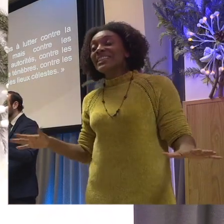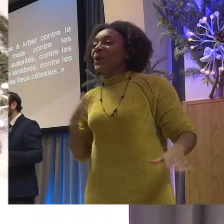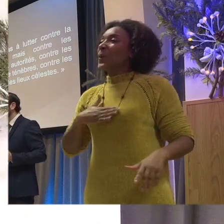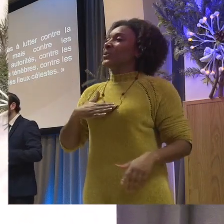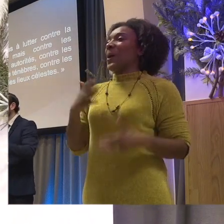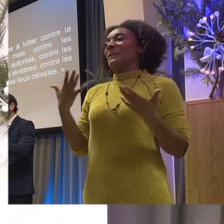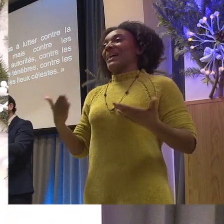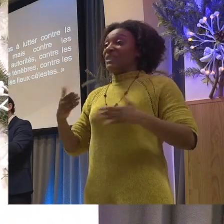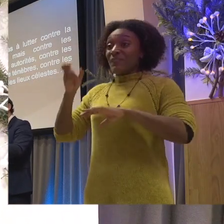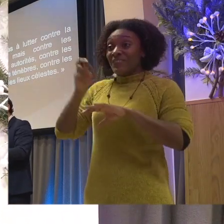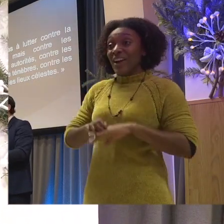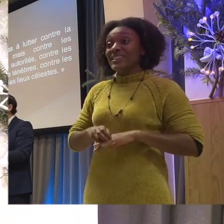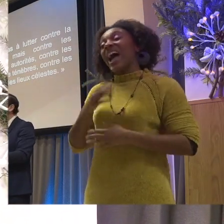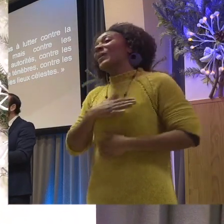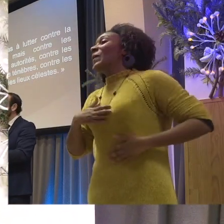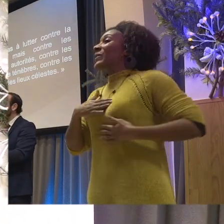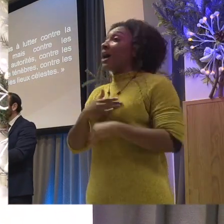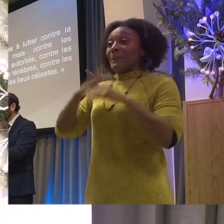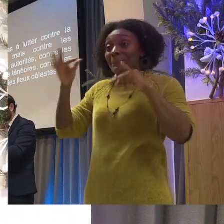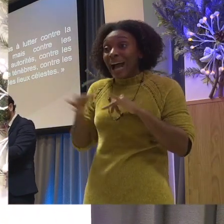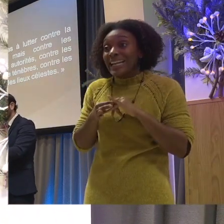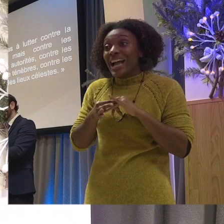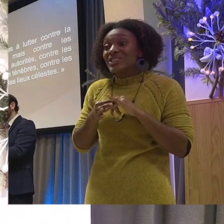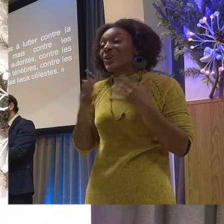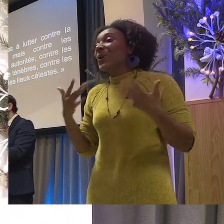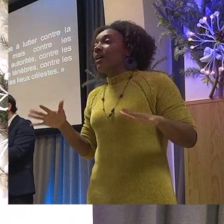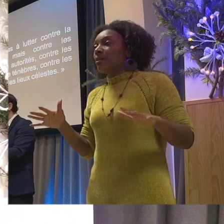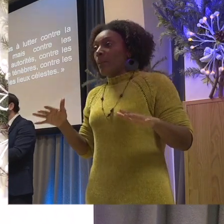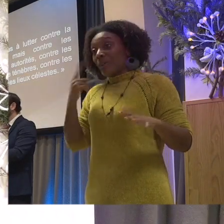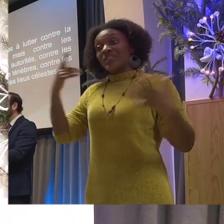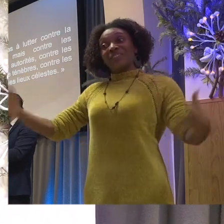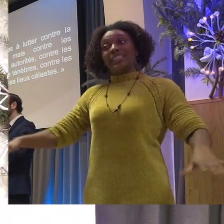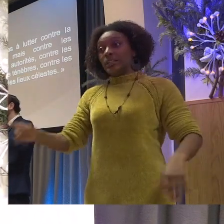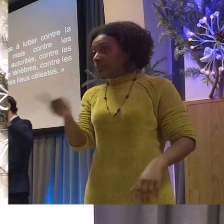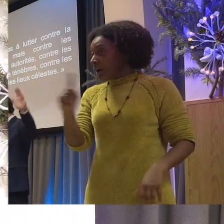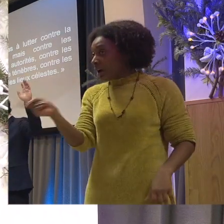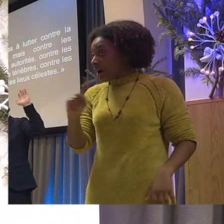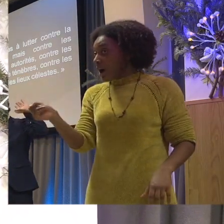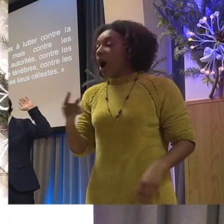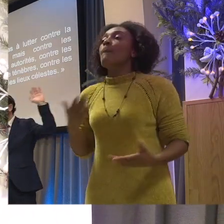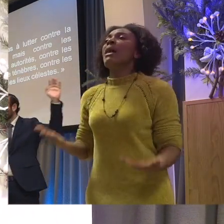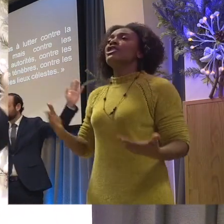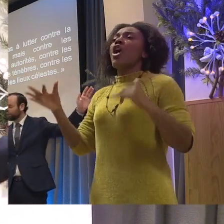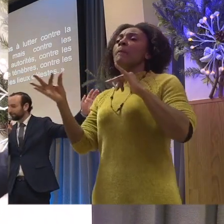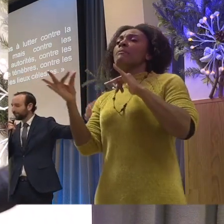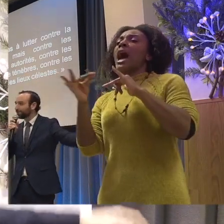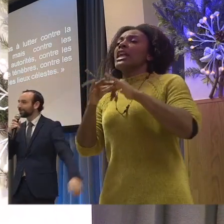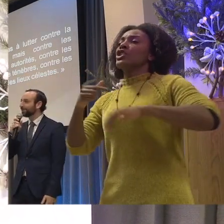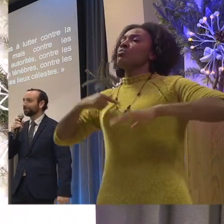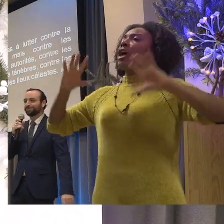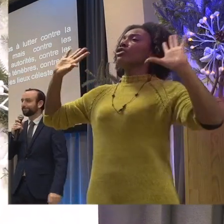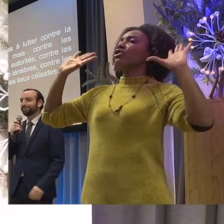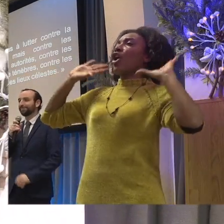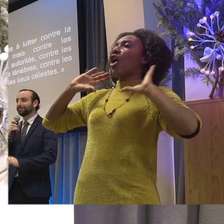temps des fiançailles, tu as surmonté le jour de ton mariage. C'est là que ça commence. Tiens ferme. Dis pas, ah, ça y est, je suis marié maintenant, je suis tranquille. Grosse